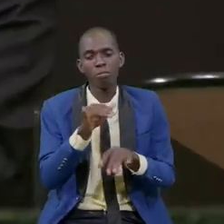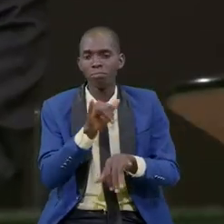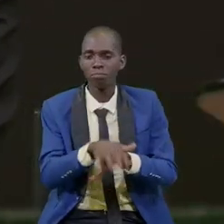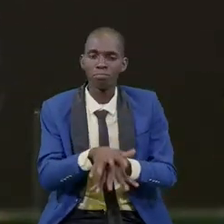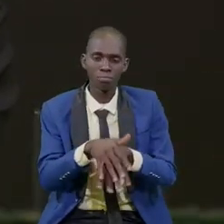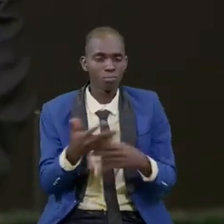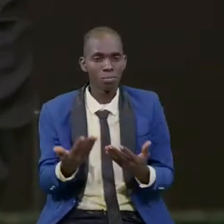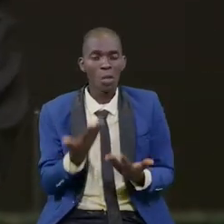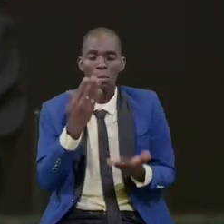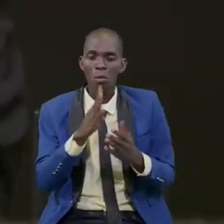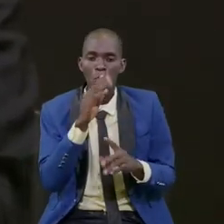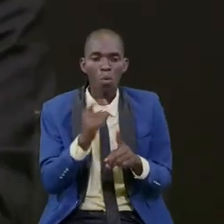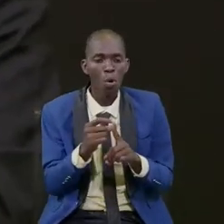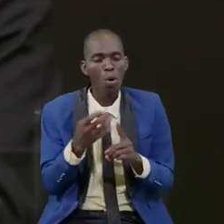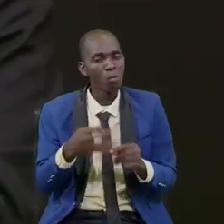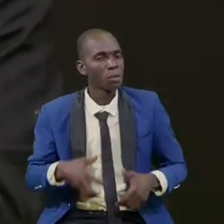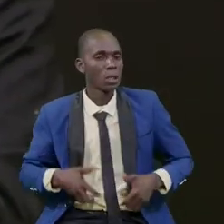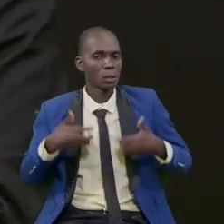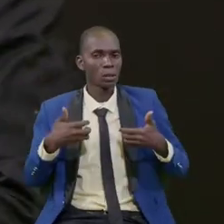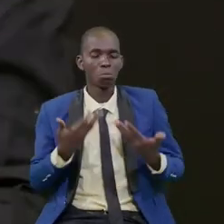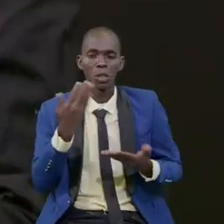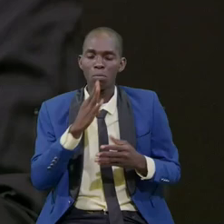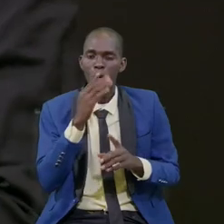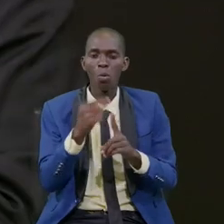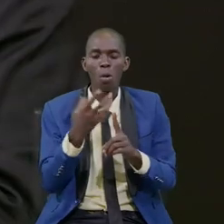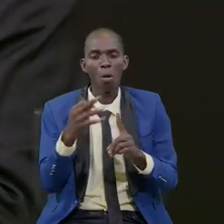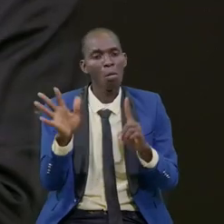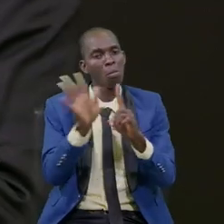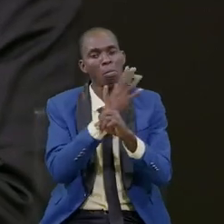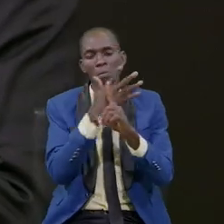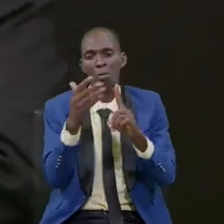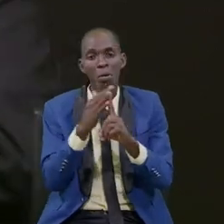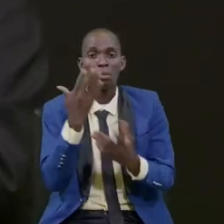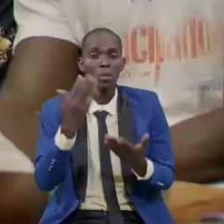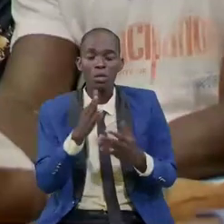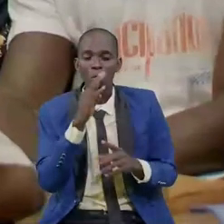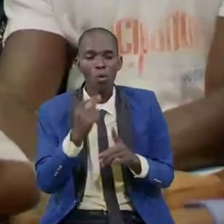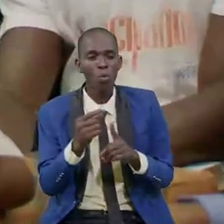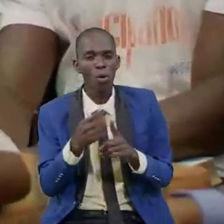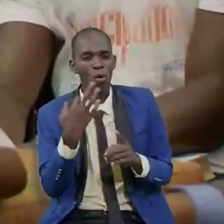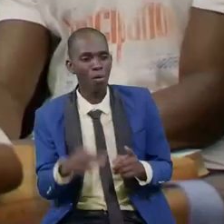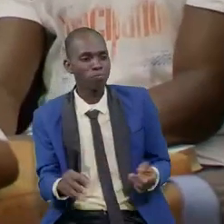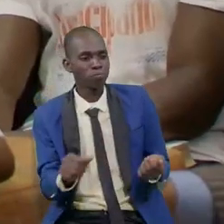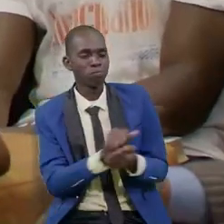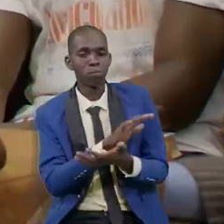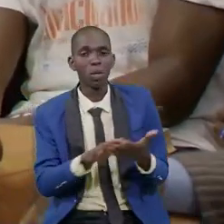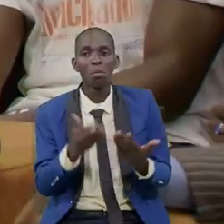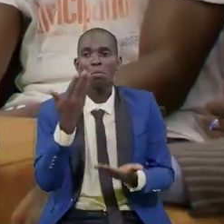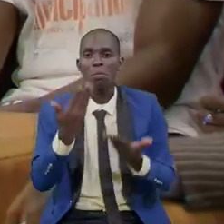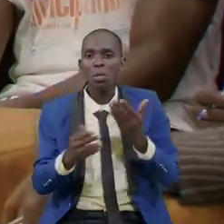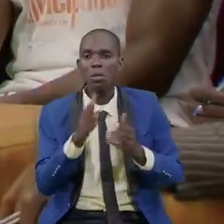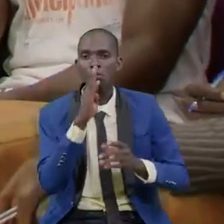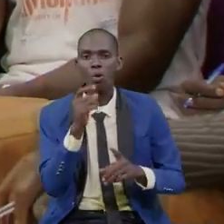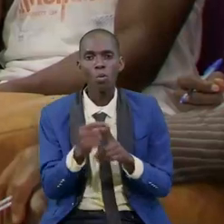des paroles de colère, ça peut être des paroles de flatterie, ça peut être des paroles de calomnie, ça peut être des